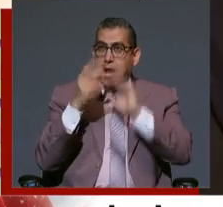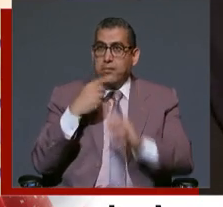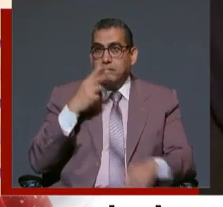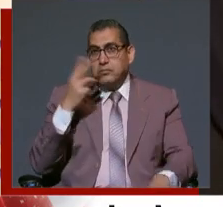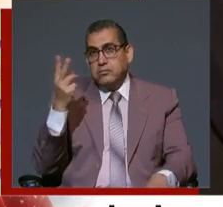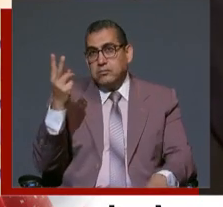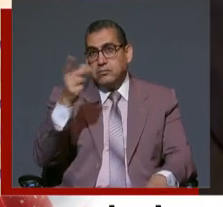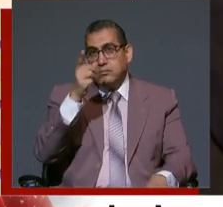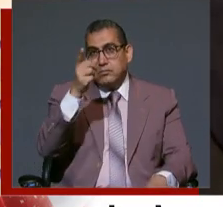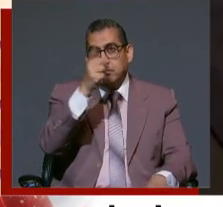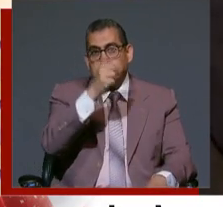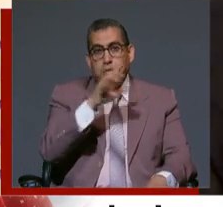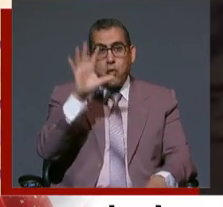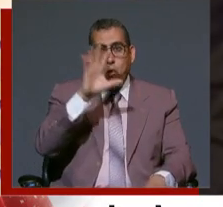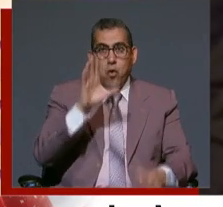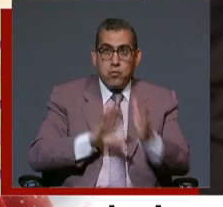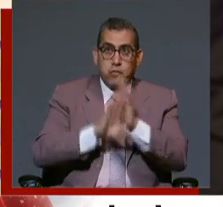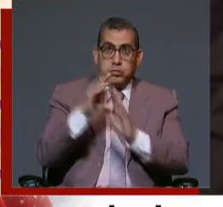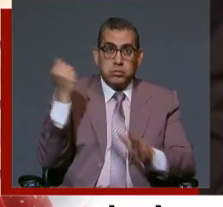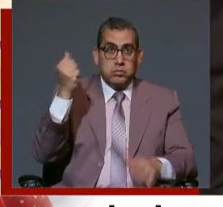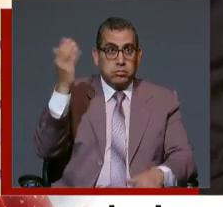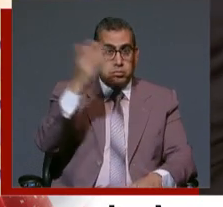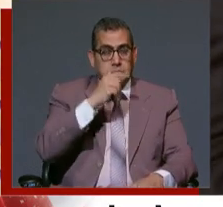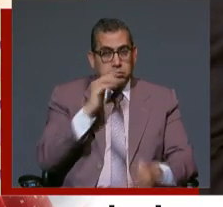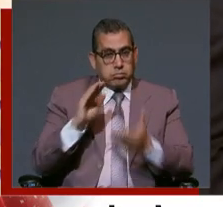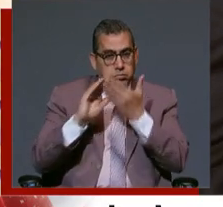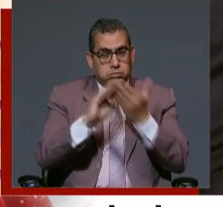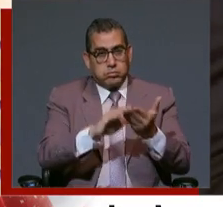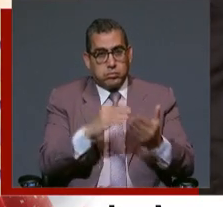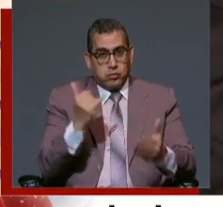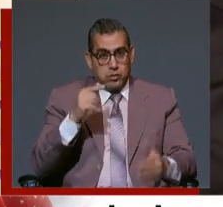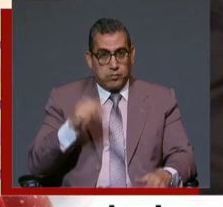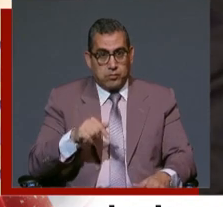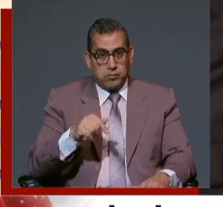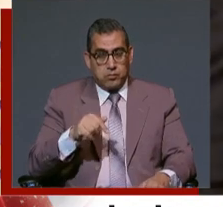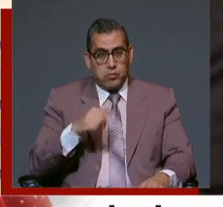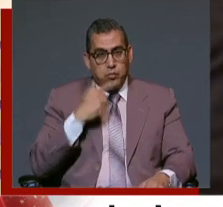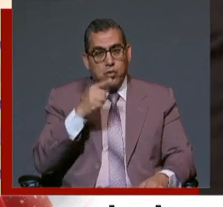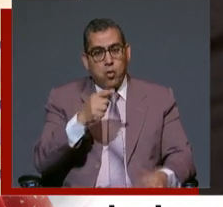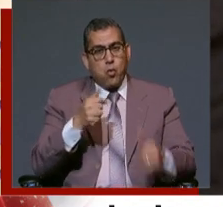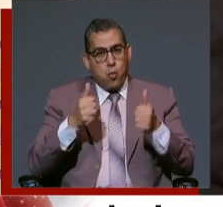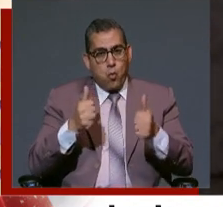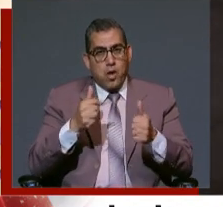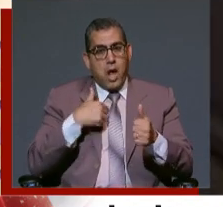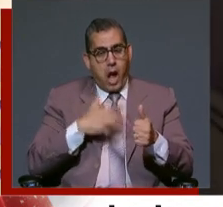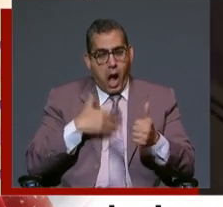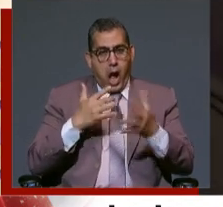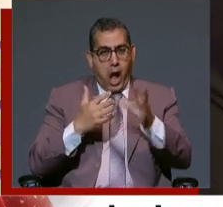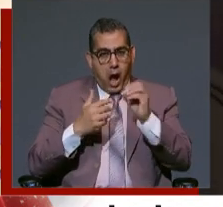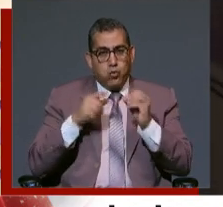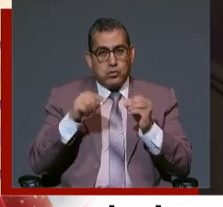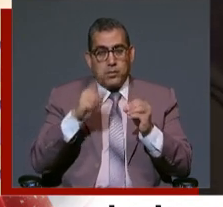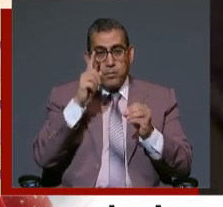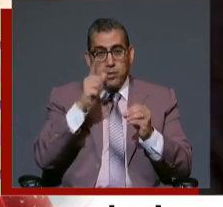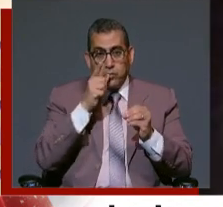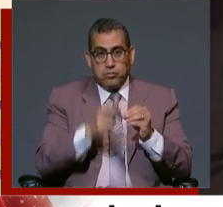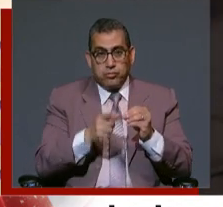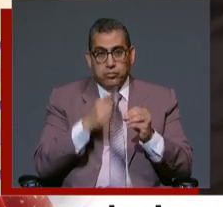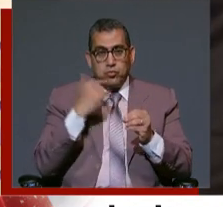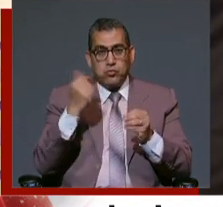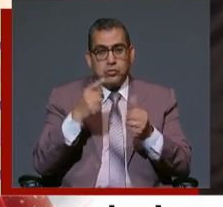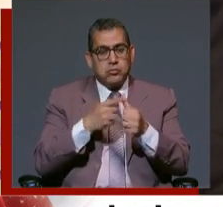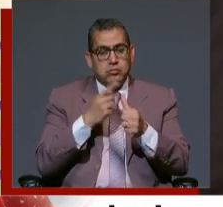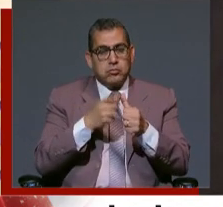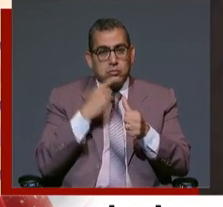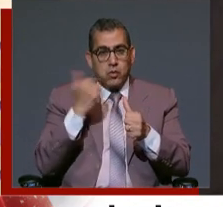من الدول أكثر تقدما، أنها تزيد مساهمتها. ده كويس، نتمنى ذلك، لكن فقه الأولويات شغال اليومين